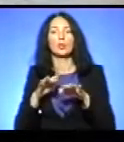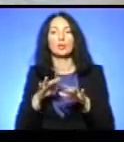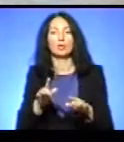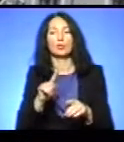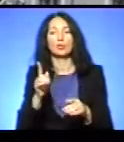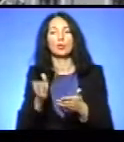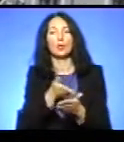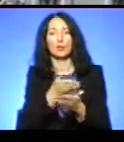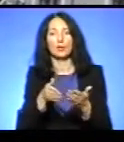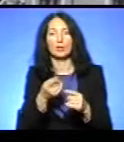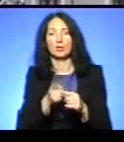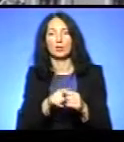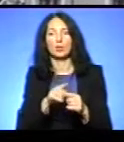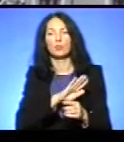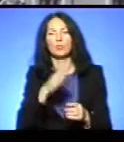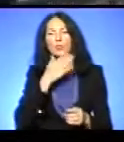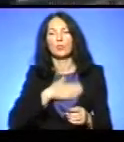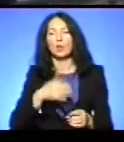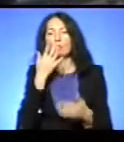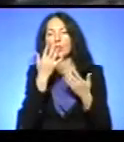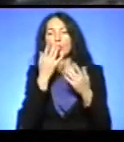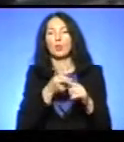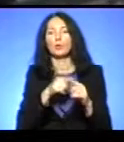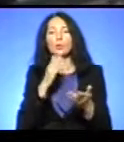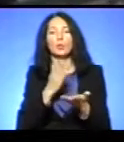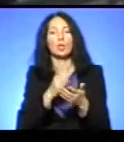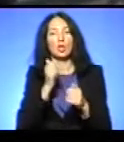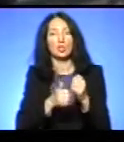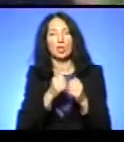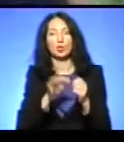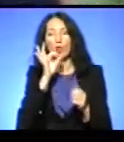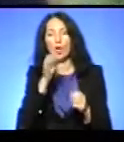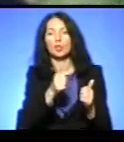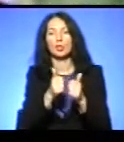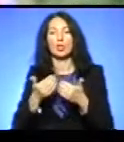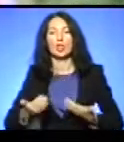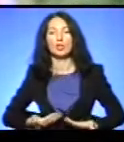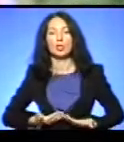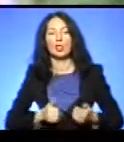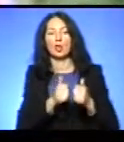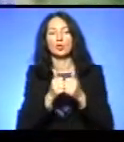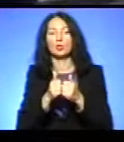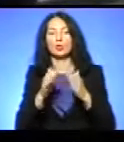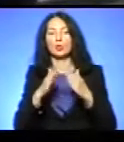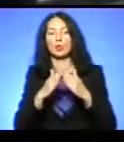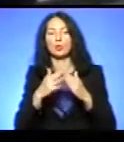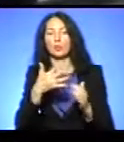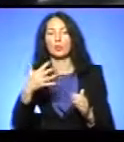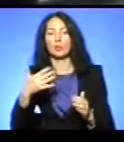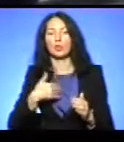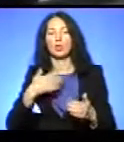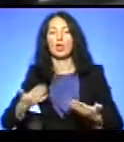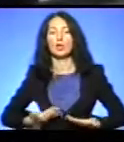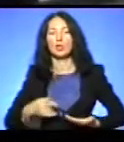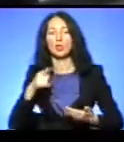ліквідації. Неприємний запах у цьому місці є часто, каже жителька сусідній багатоповерхівки Ольга Давиденко. Я живу тут,